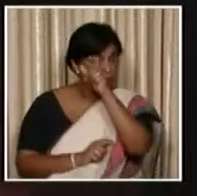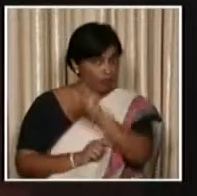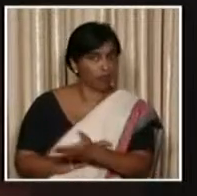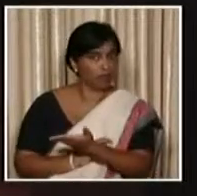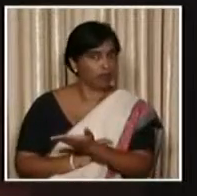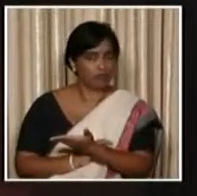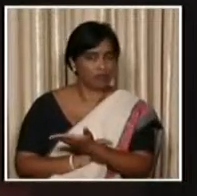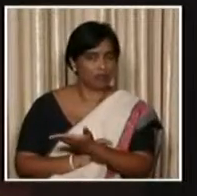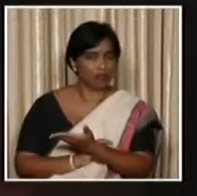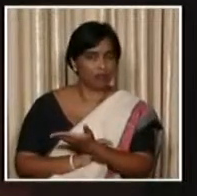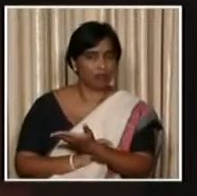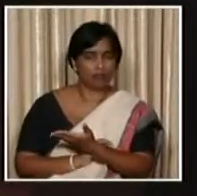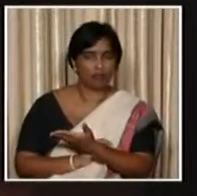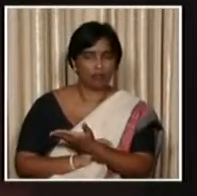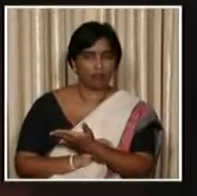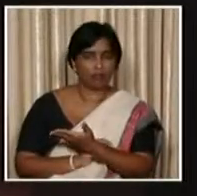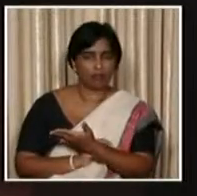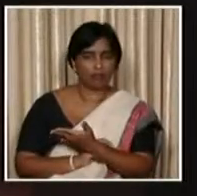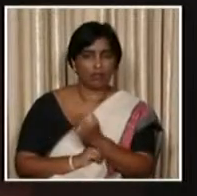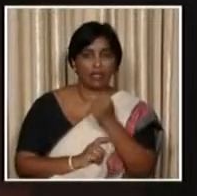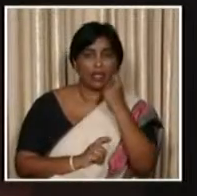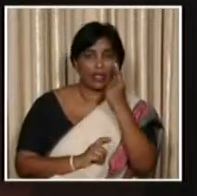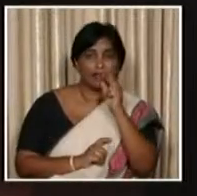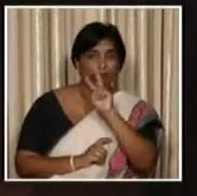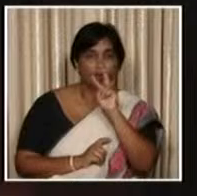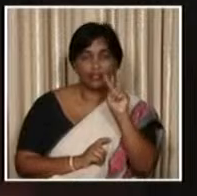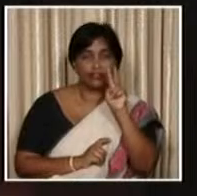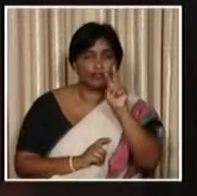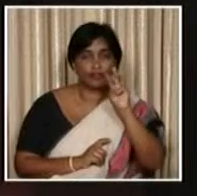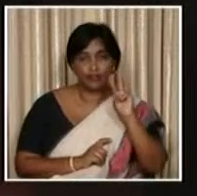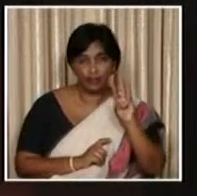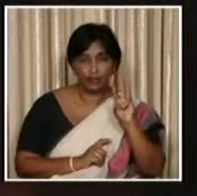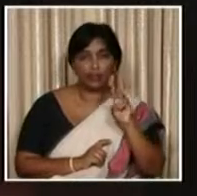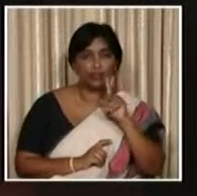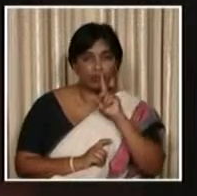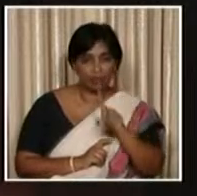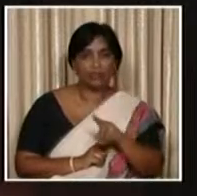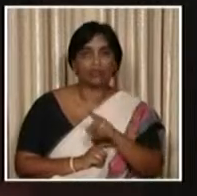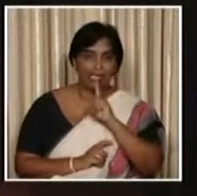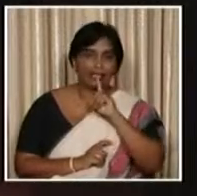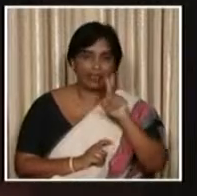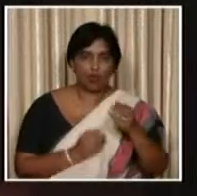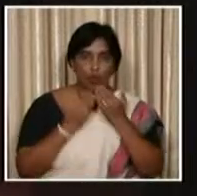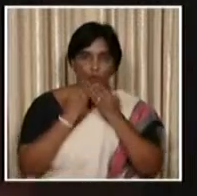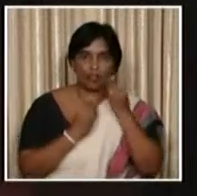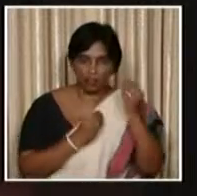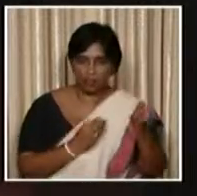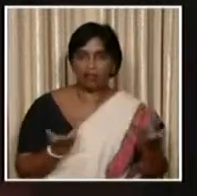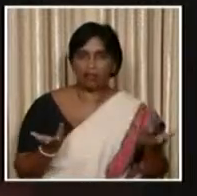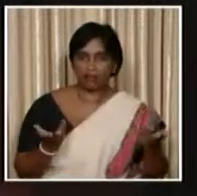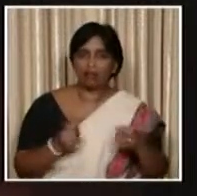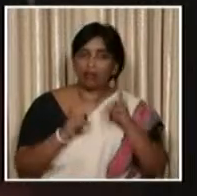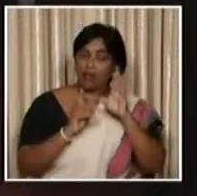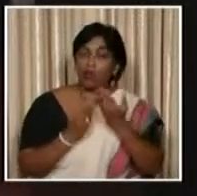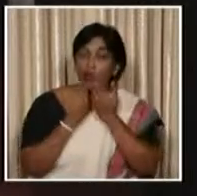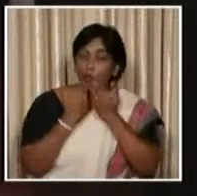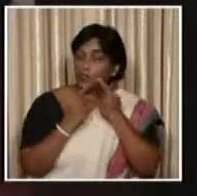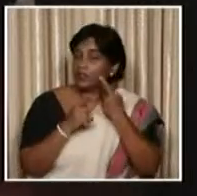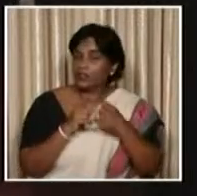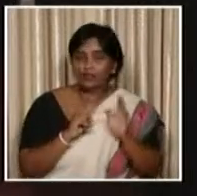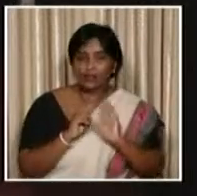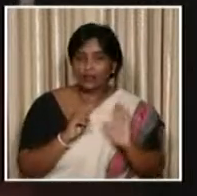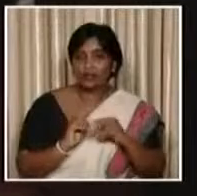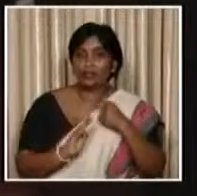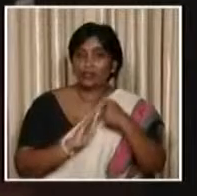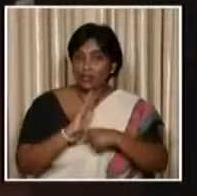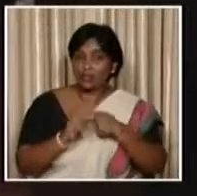පුද්ගලෙක්නේ. දැන් ඔබතුමාට අර ඉලක්කම 22 නෙවෙයි 23 නෙවෙයි කියන එක එතුමා කියන්නේ නැතිනේ, උපදෙස් දෙන්නේ නැතිනේ. ඒ උපදෙස විතරක් නෙවෙයි,